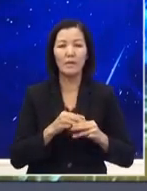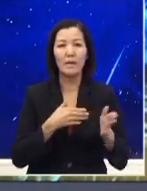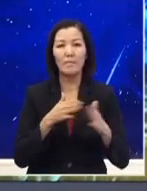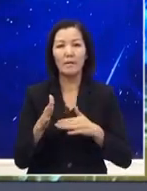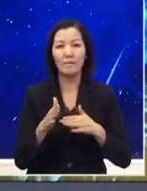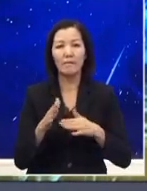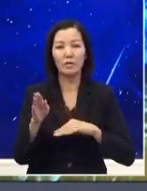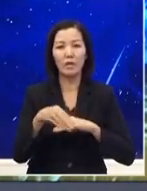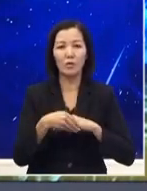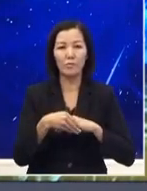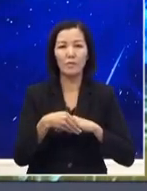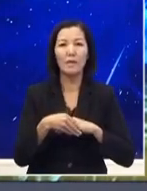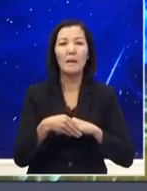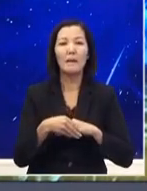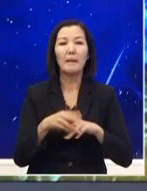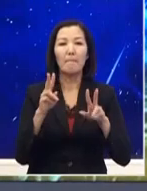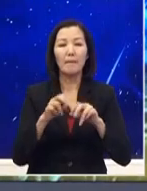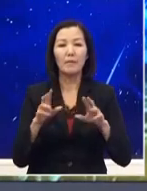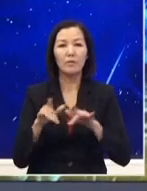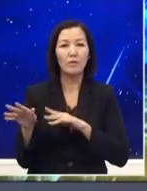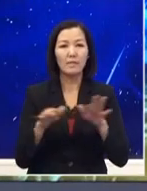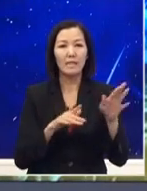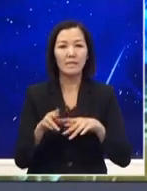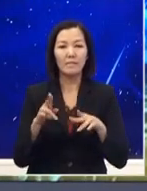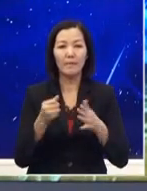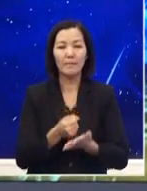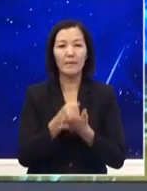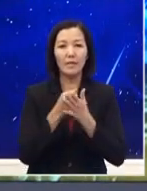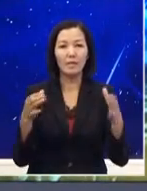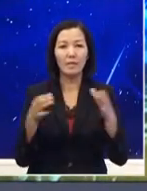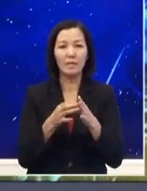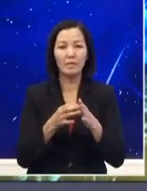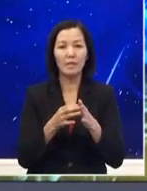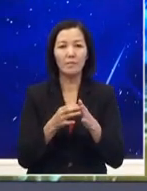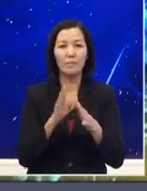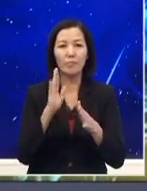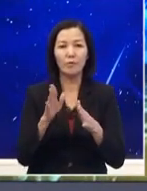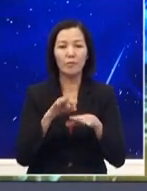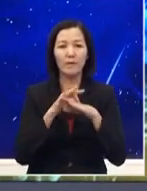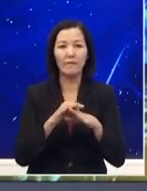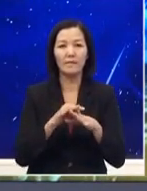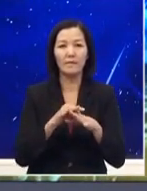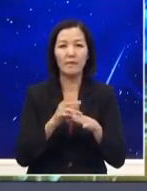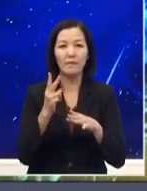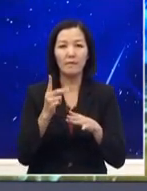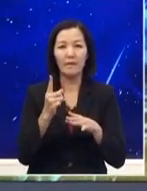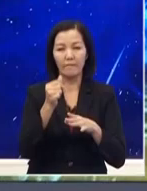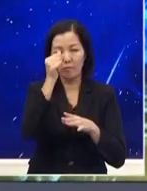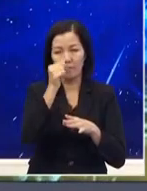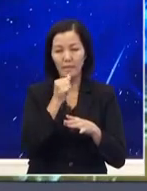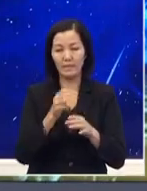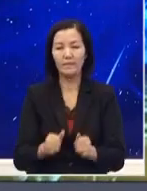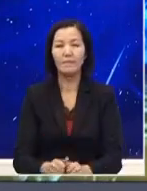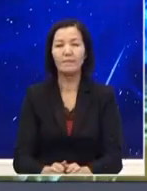предотвращению и выявлению коррупционных рисков. Мониторинговая деятельность при поддержке Департамента обороны будет проводиться на протяжении всего месяца.